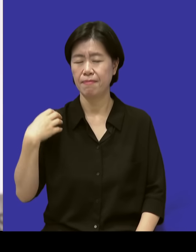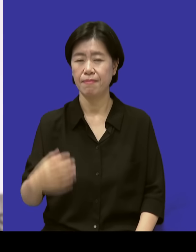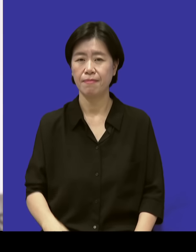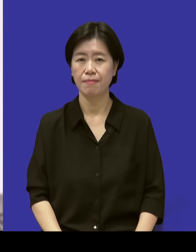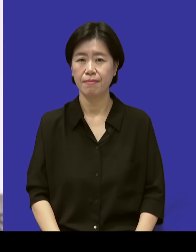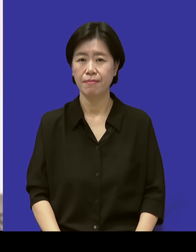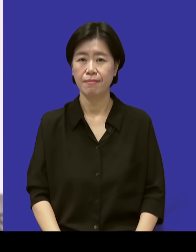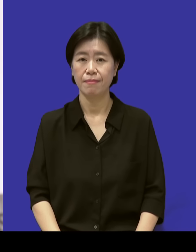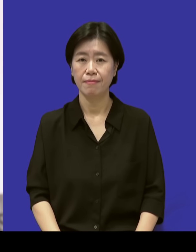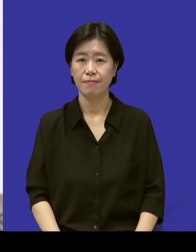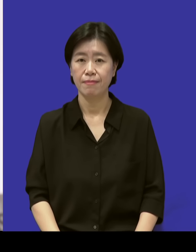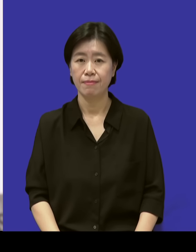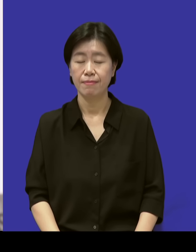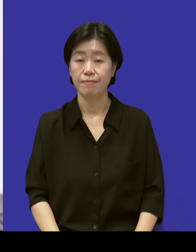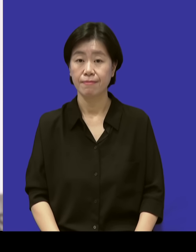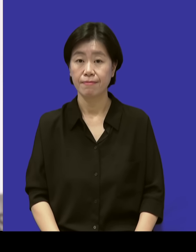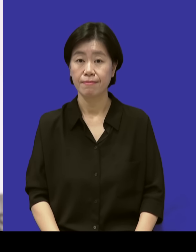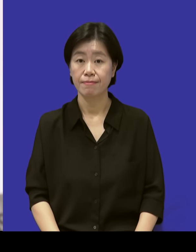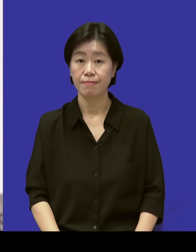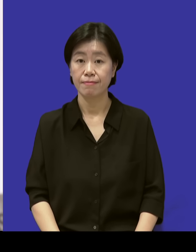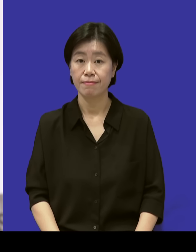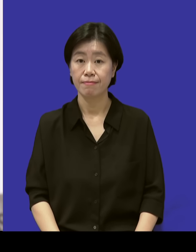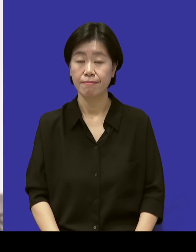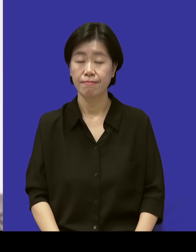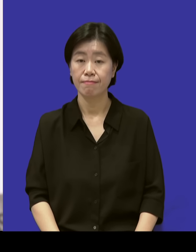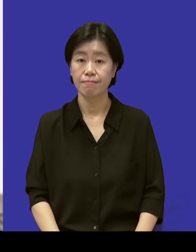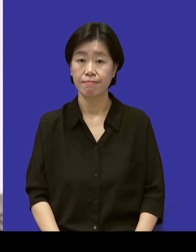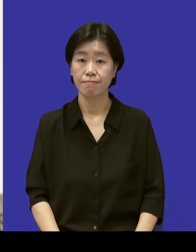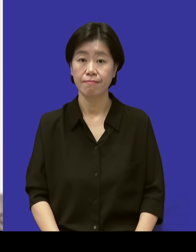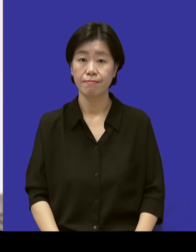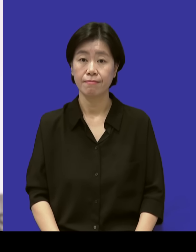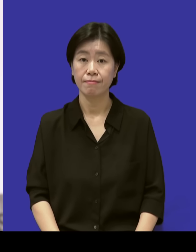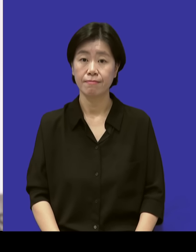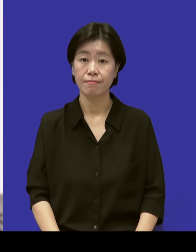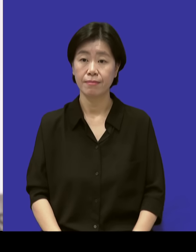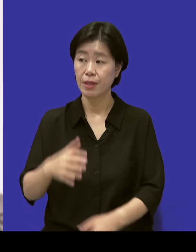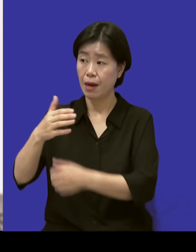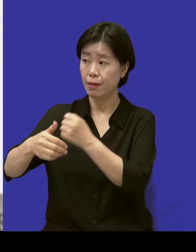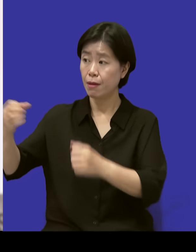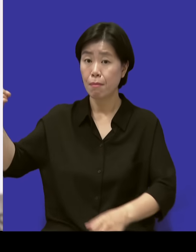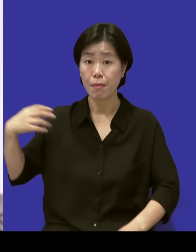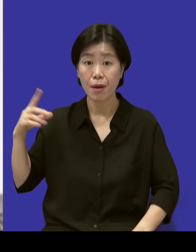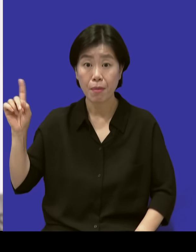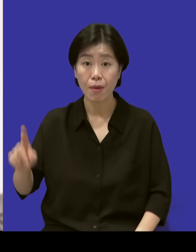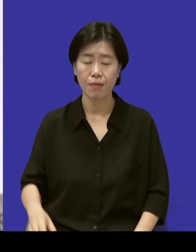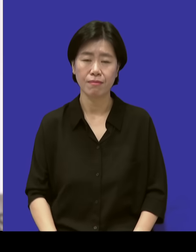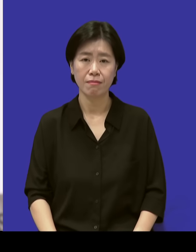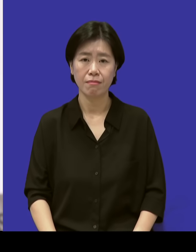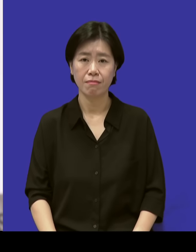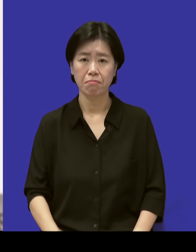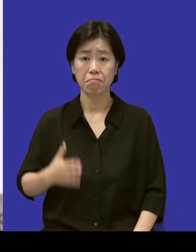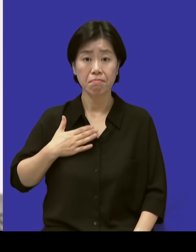종호야 거기 이제 수용동에 들어가는데 너는 세상의 빛이야.